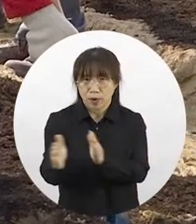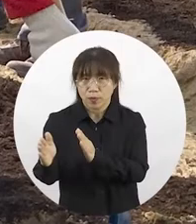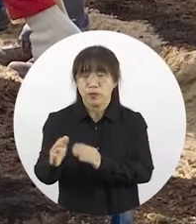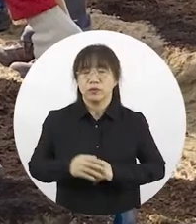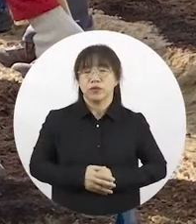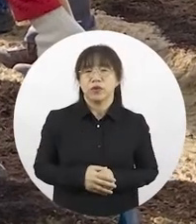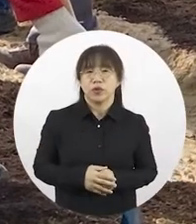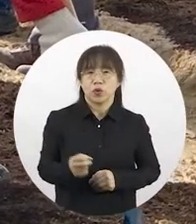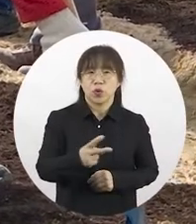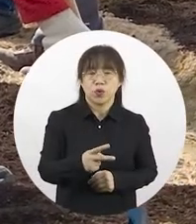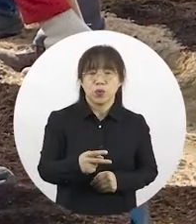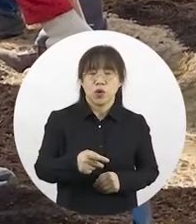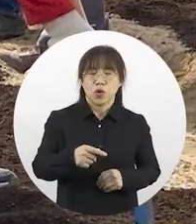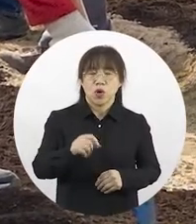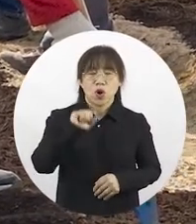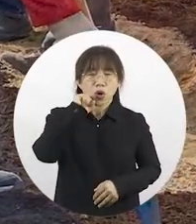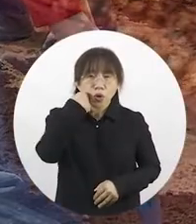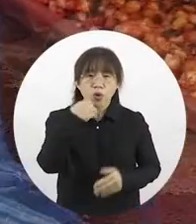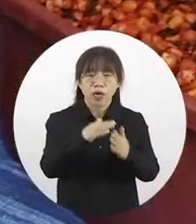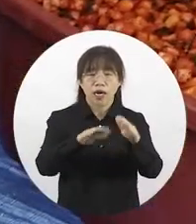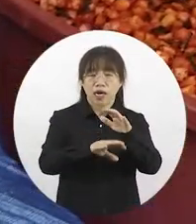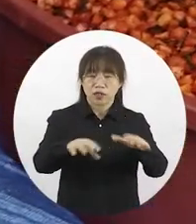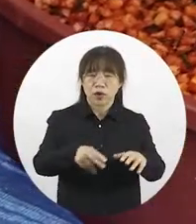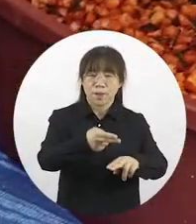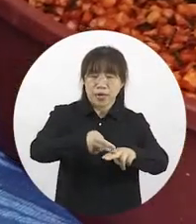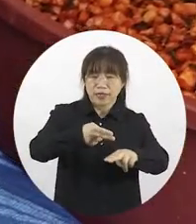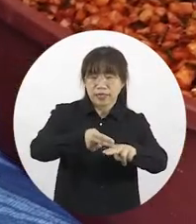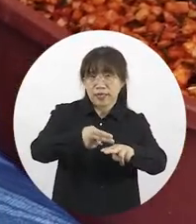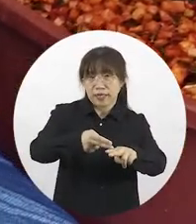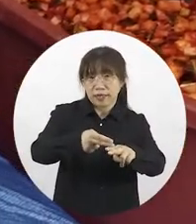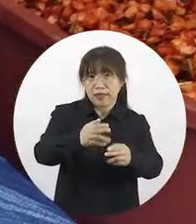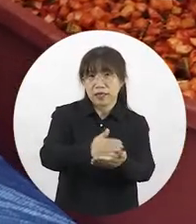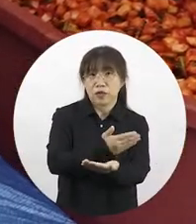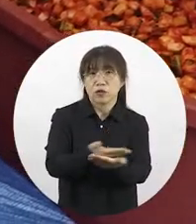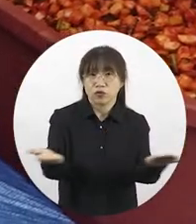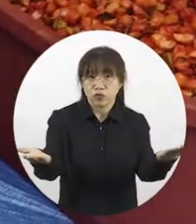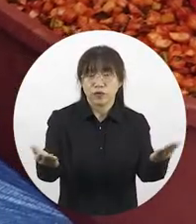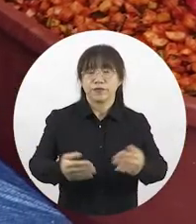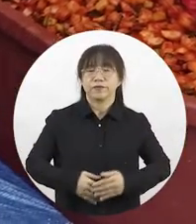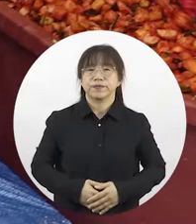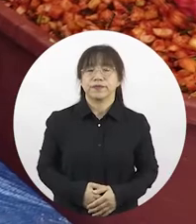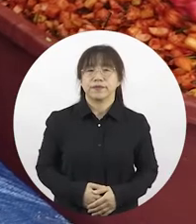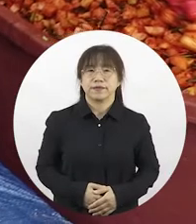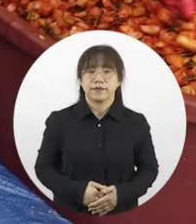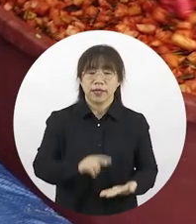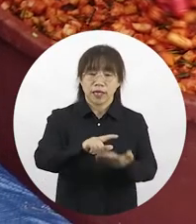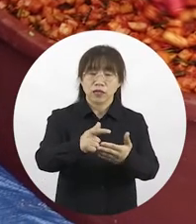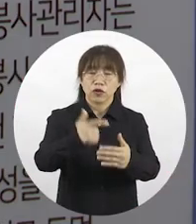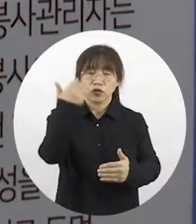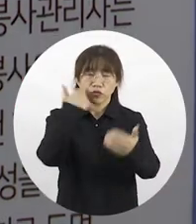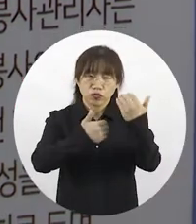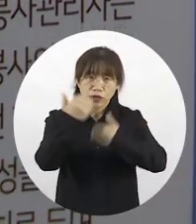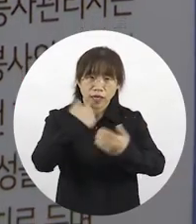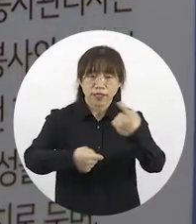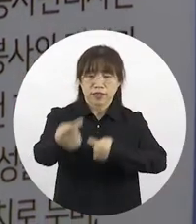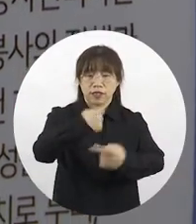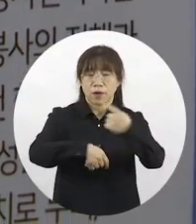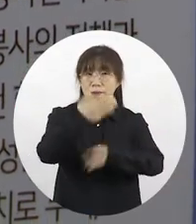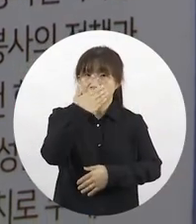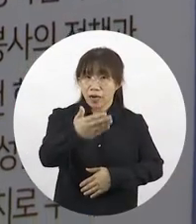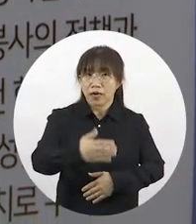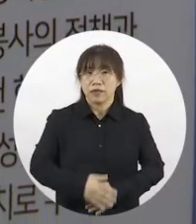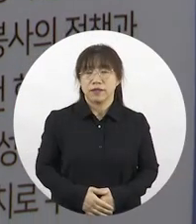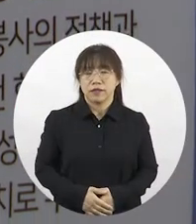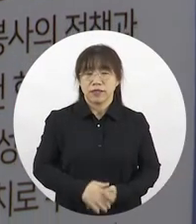캠페인, 저소득 가구 밑반찬 지원 등 지역사회를 위한 나눔 활동을 전개하고 있습니다. 강서 구민이라면